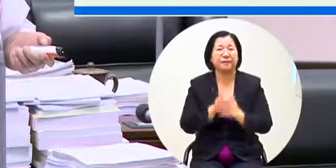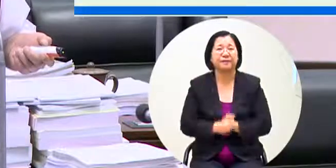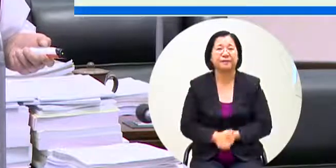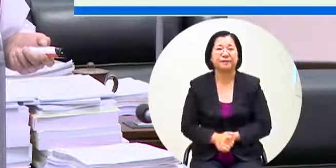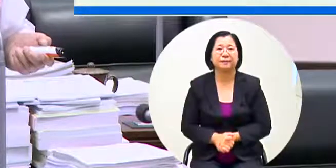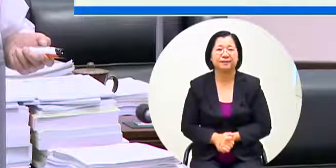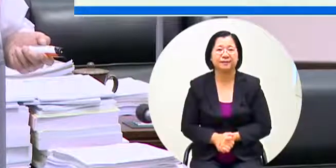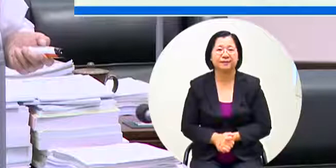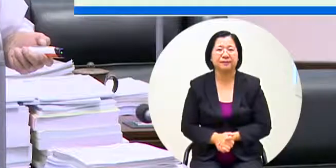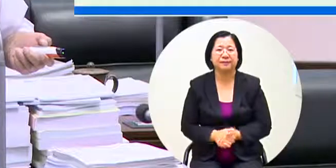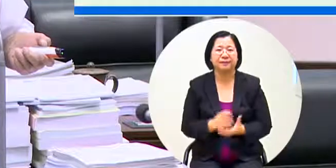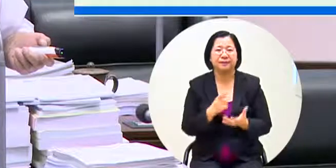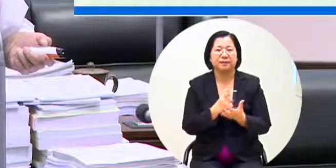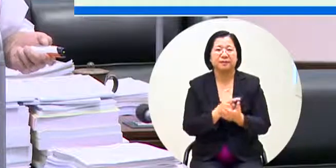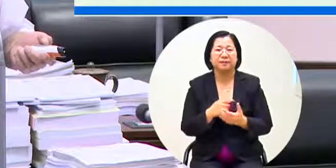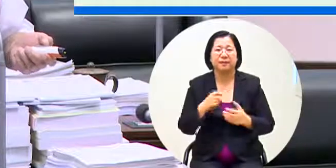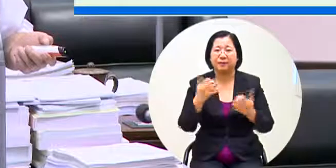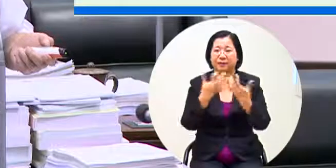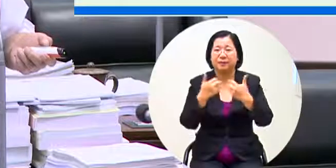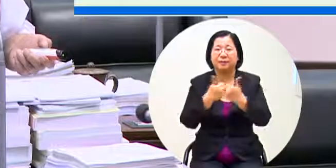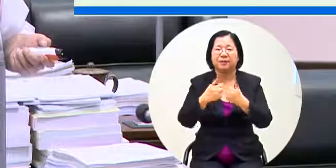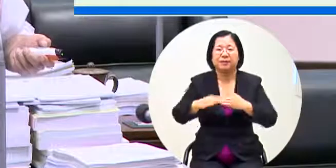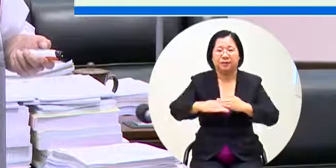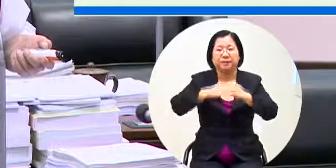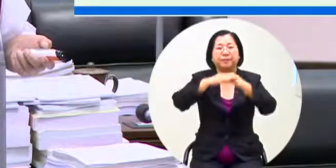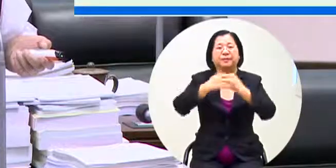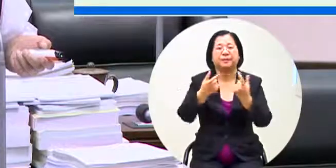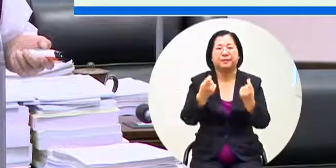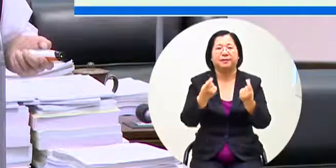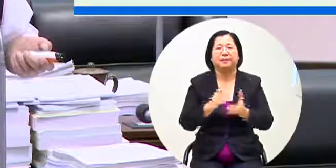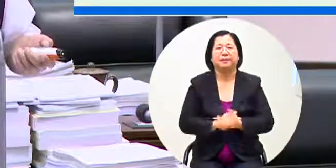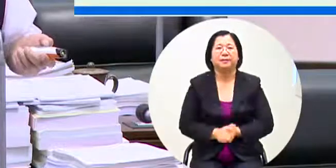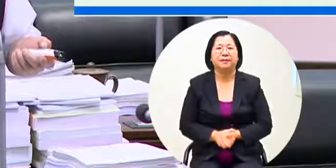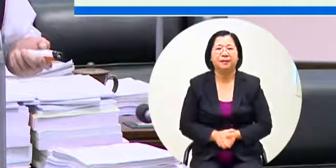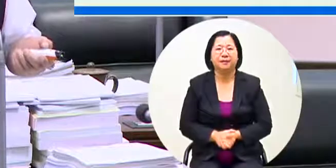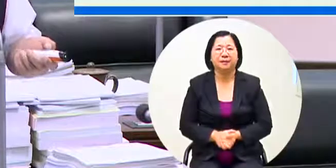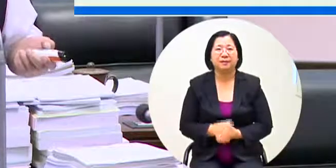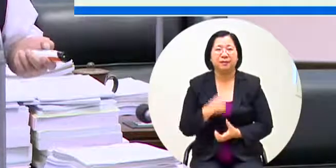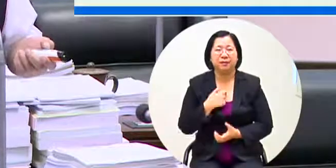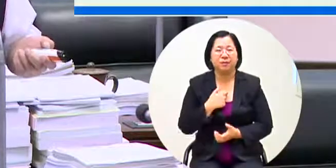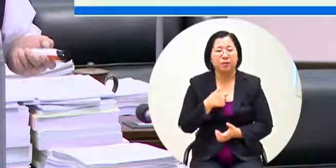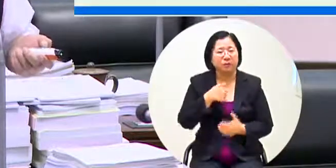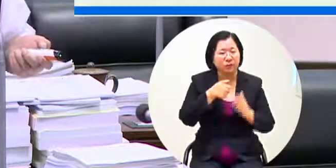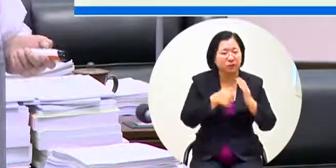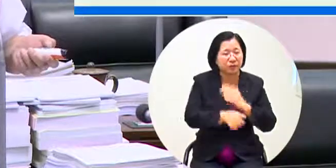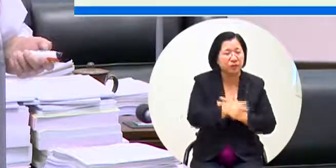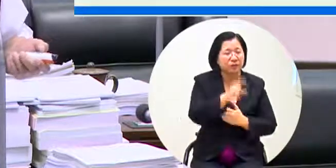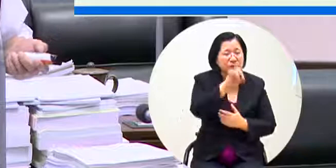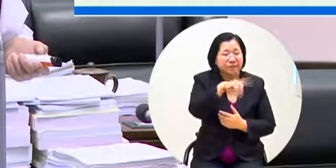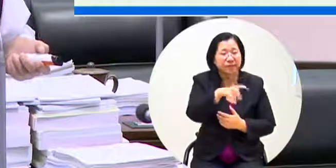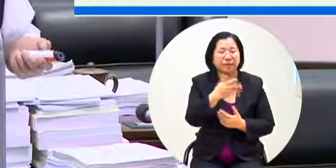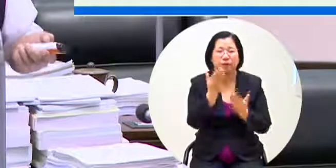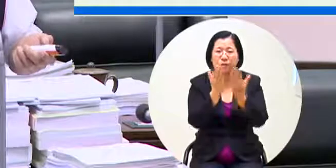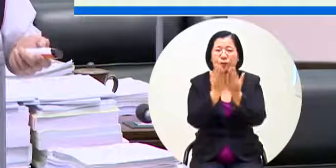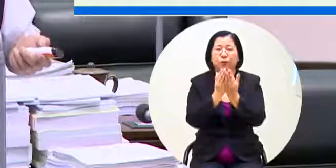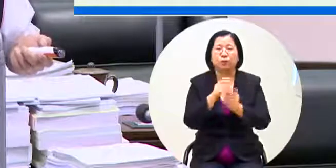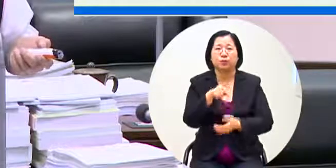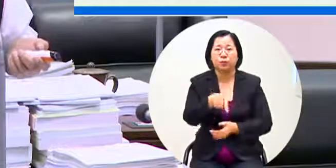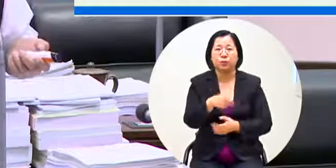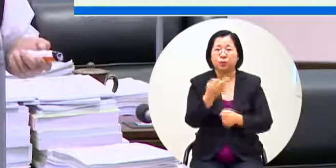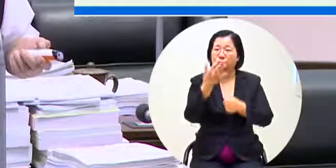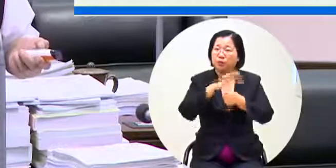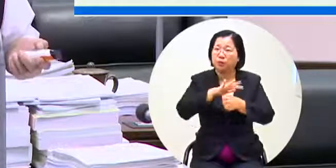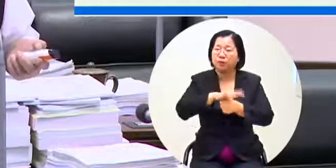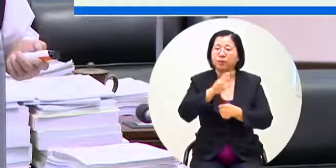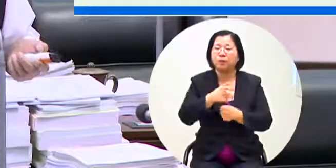吼，会当来互因选择讲啊，我要来去对读，吼，因为有你这条补助，等于要读公立、私立，要选择